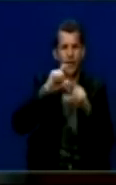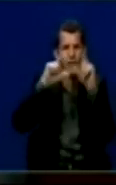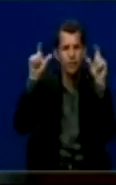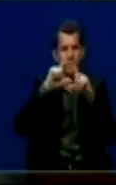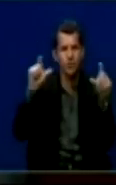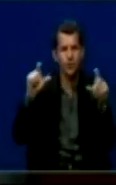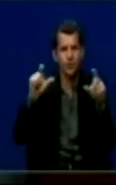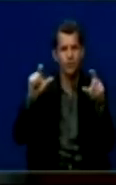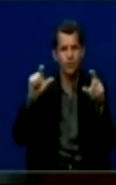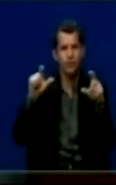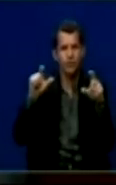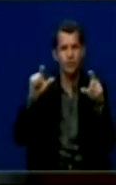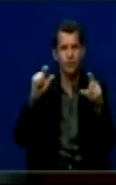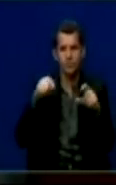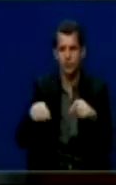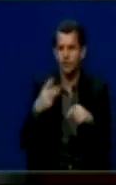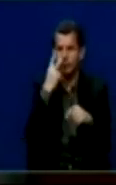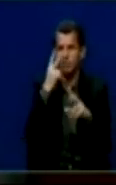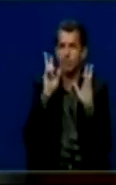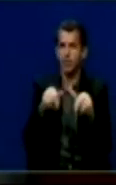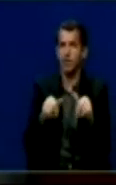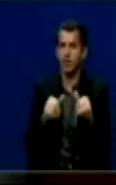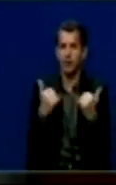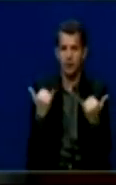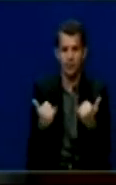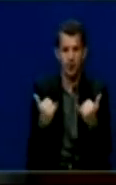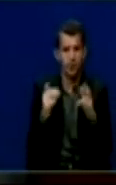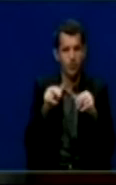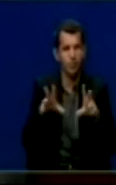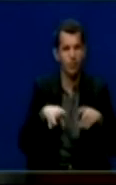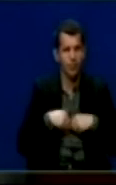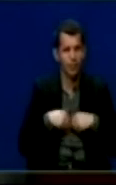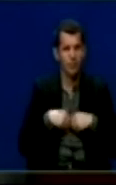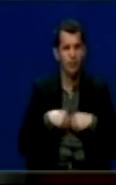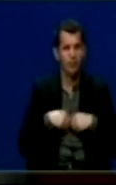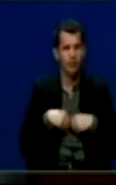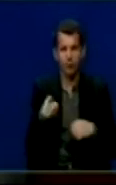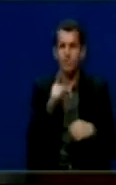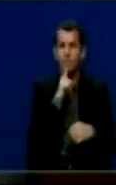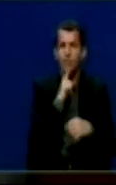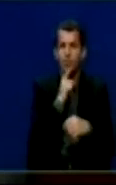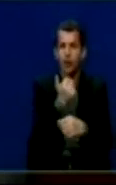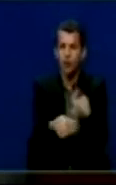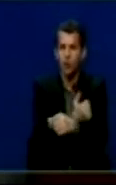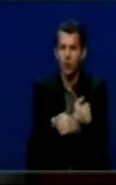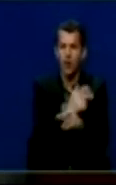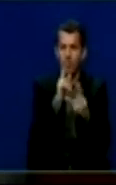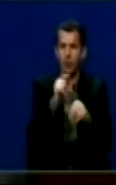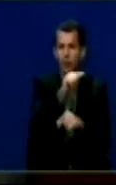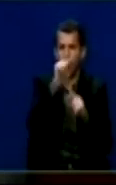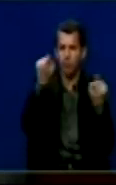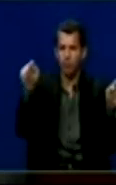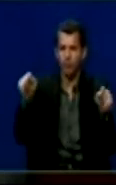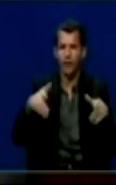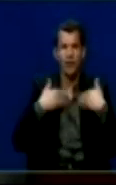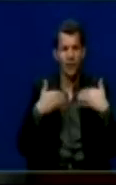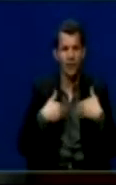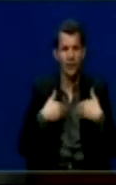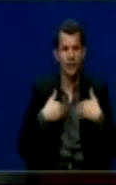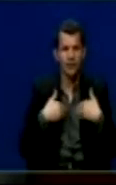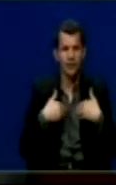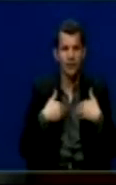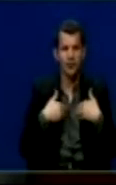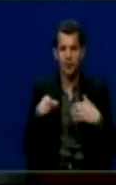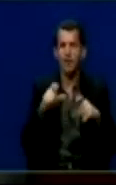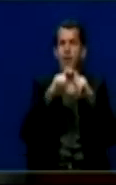kësaj dukurie ka të bëjë me faktin se edhe pse tashmë pranohet për ekzistencën e konsumimit të substancave narkotike të rinj, thuaj se